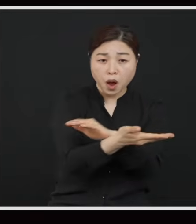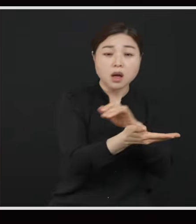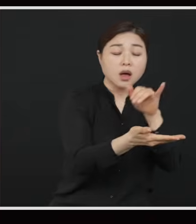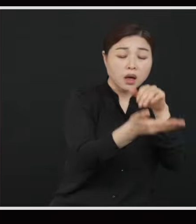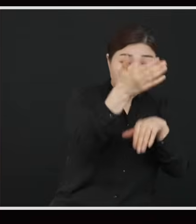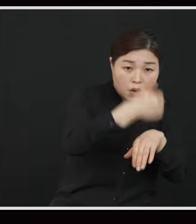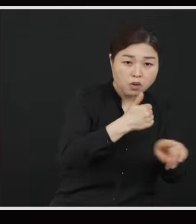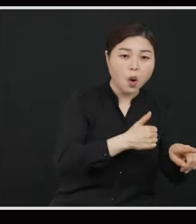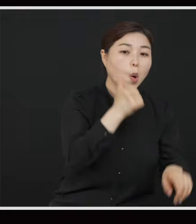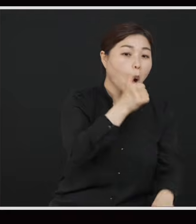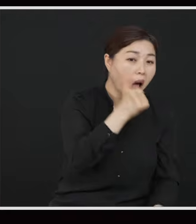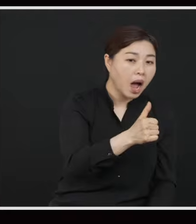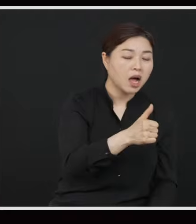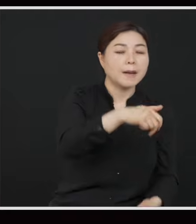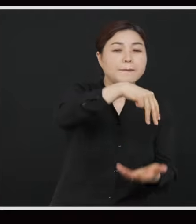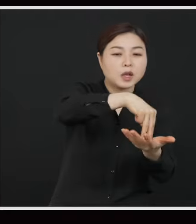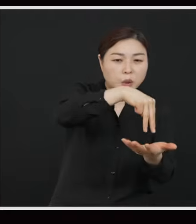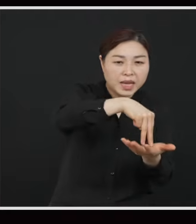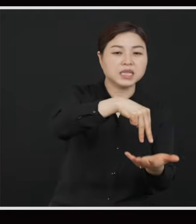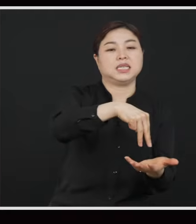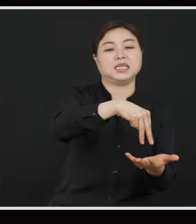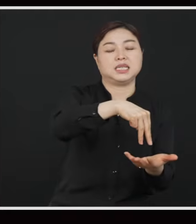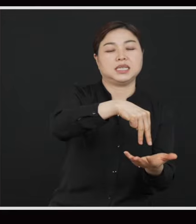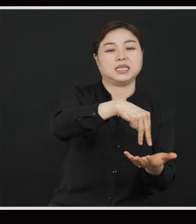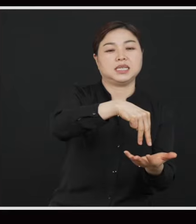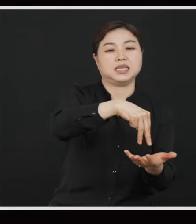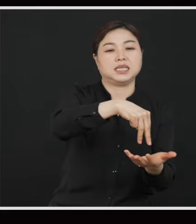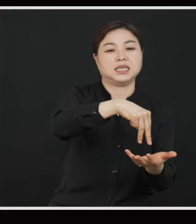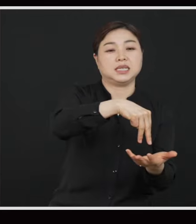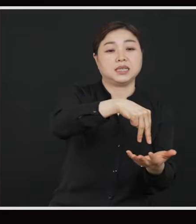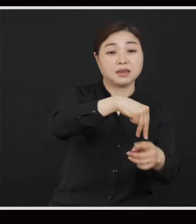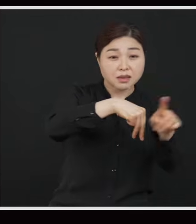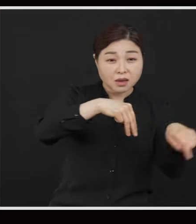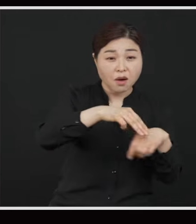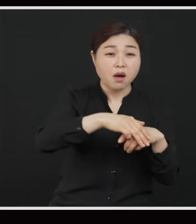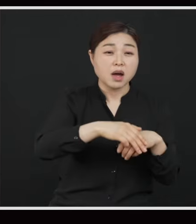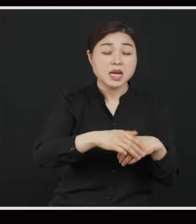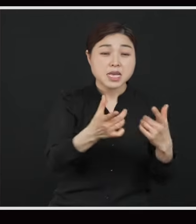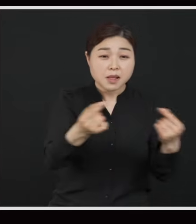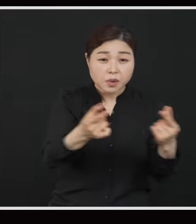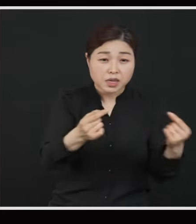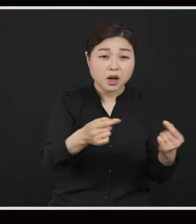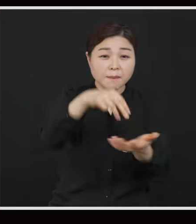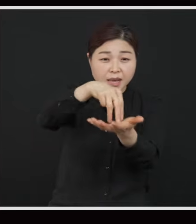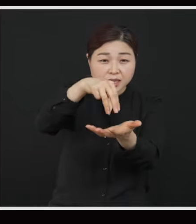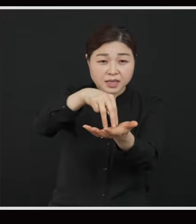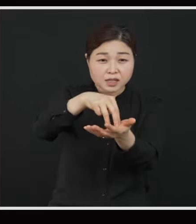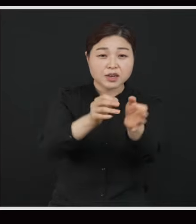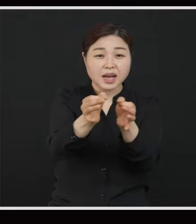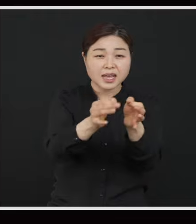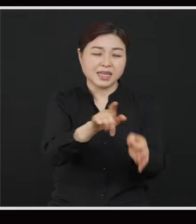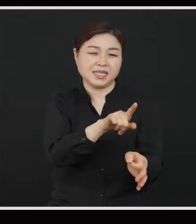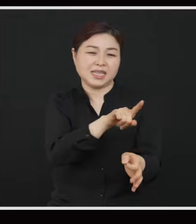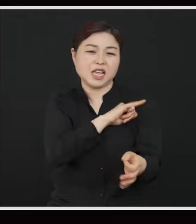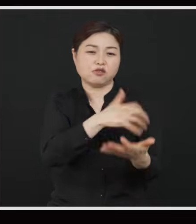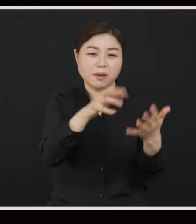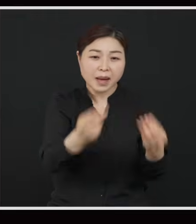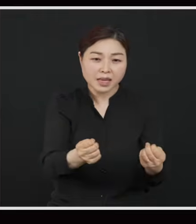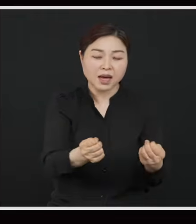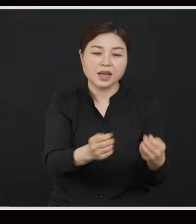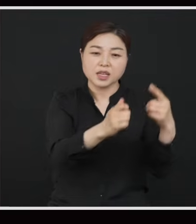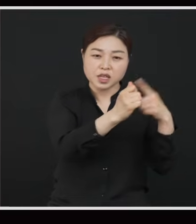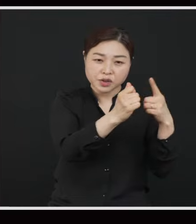청량음료, 그 다음에 맥도날드 얘기를 안 할 수가 없는데 일본에서 맥도날드 점포가 제일 많은 지역이 동경이